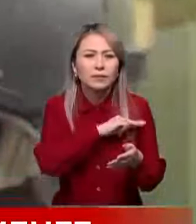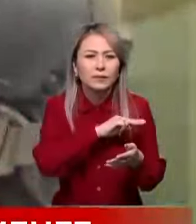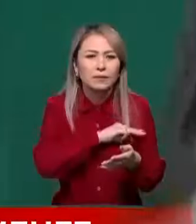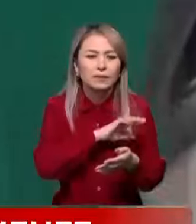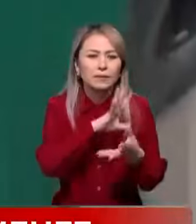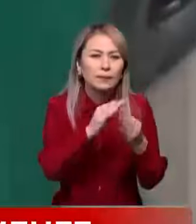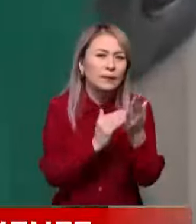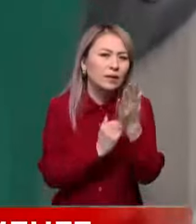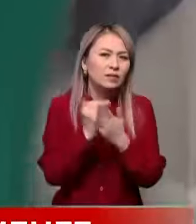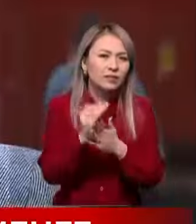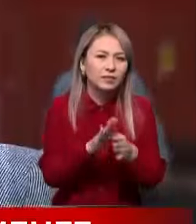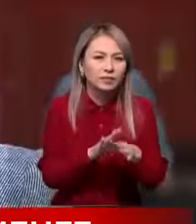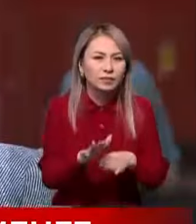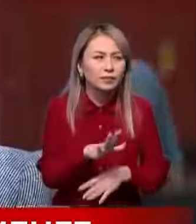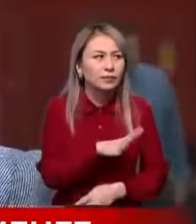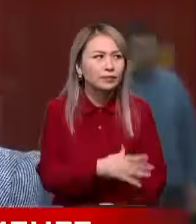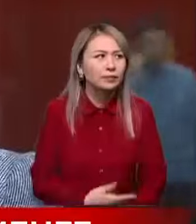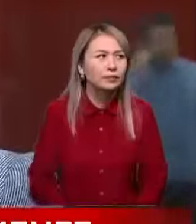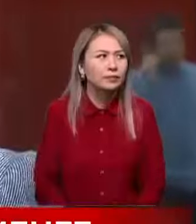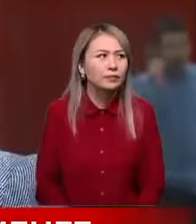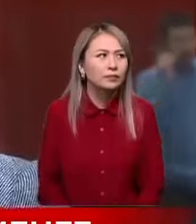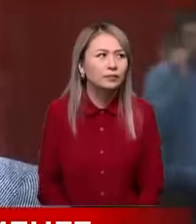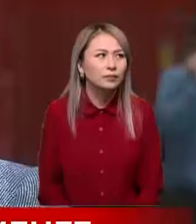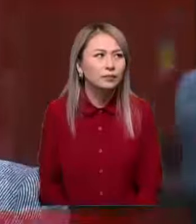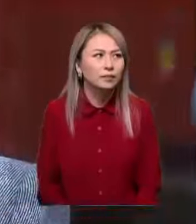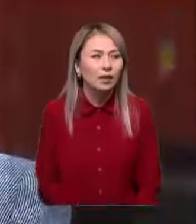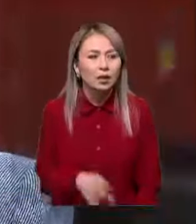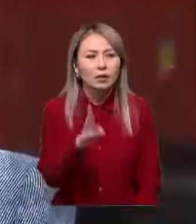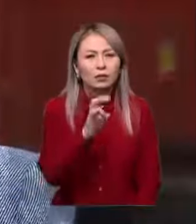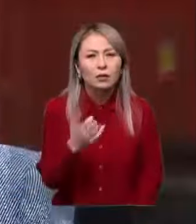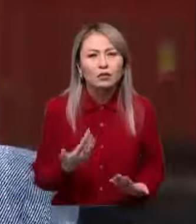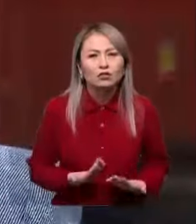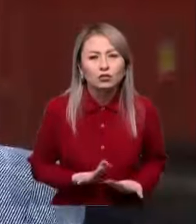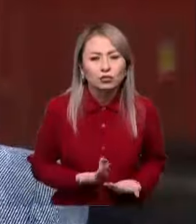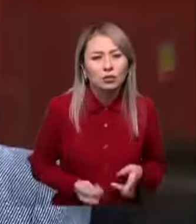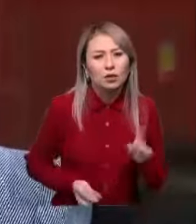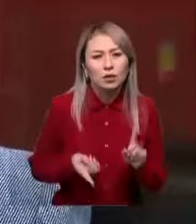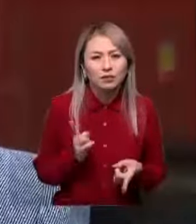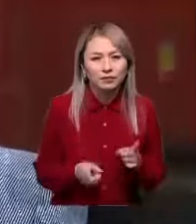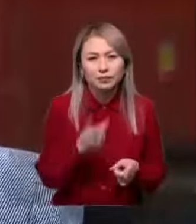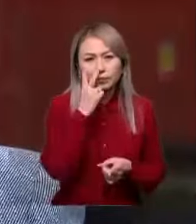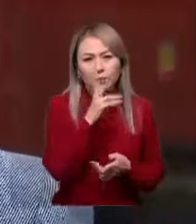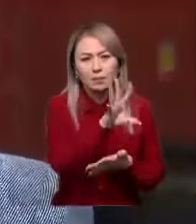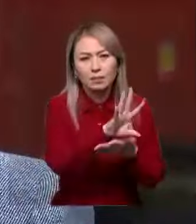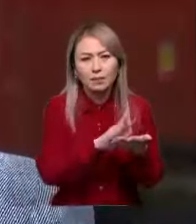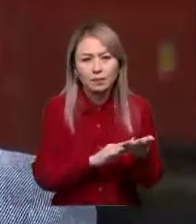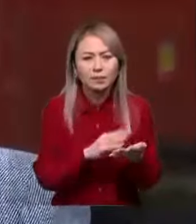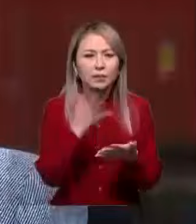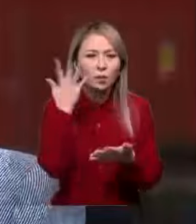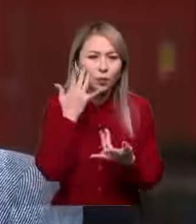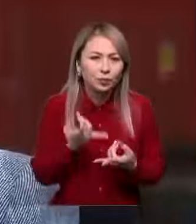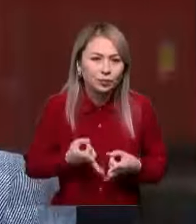міндеттерді жоғары деңгейде орындады. На реальных событиях тебе отсяхта была, да, умерли было жутко жадай. А нас туган